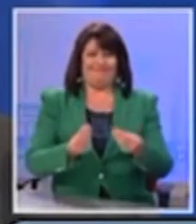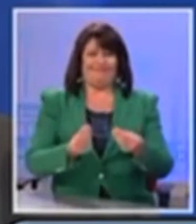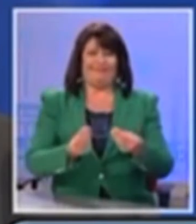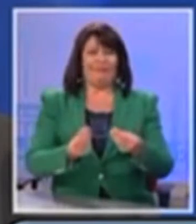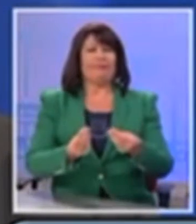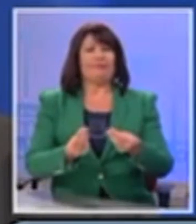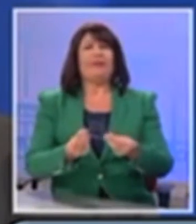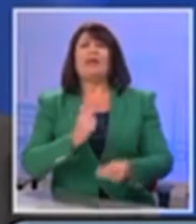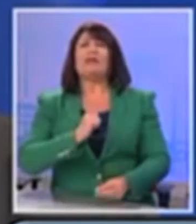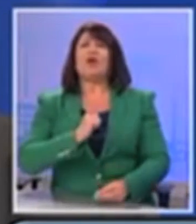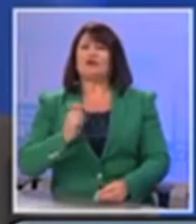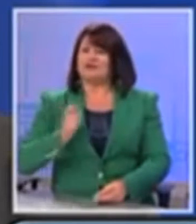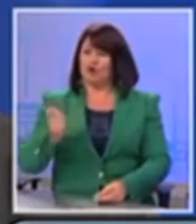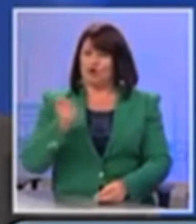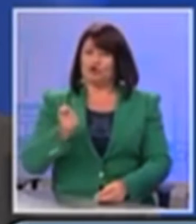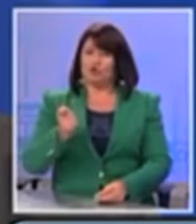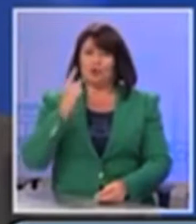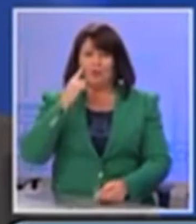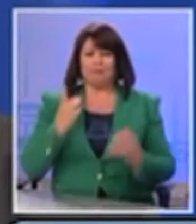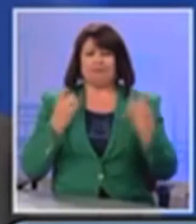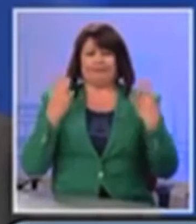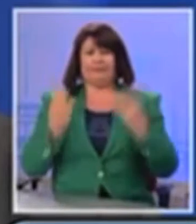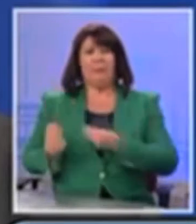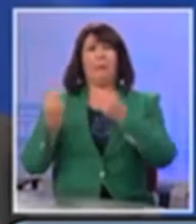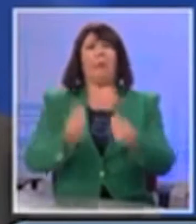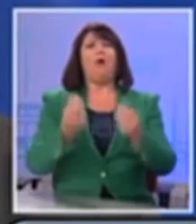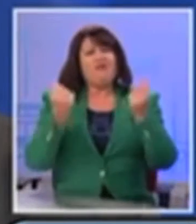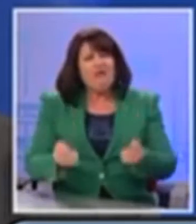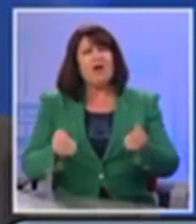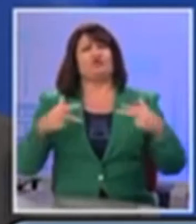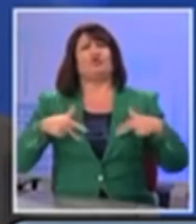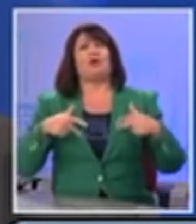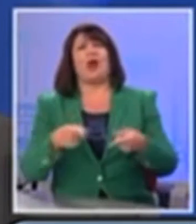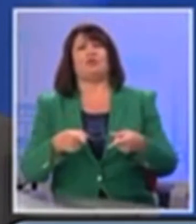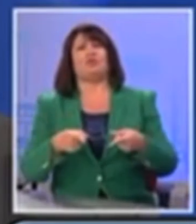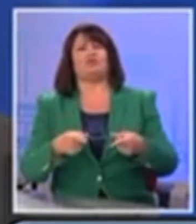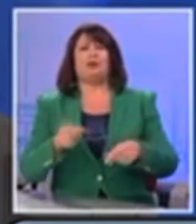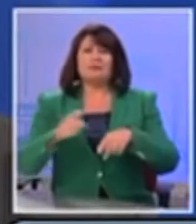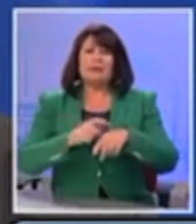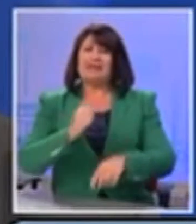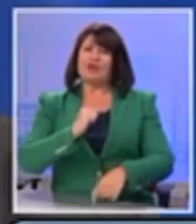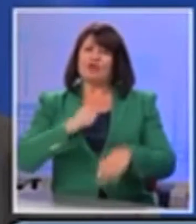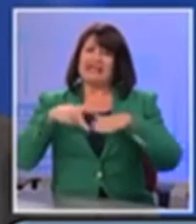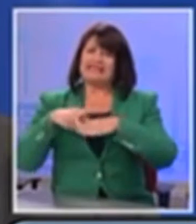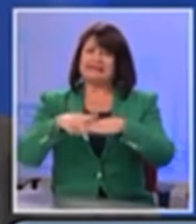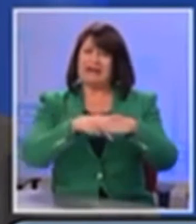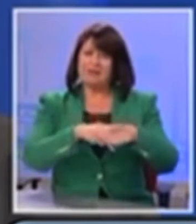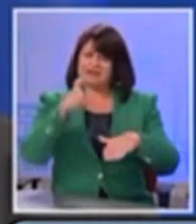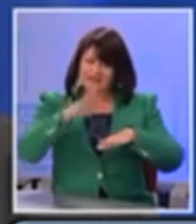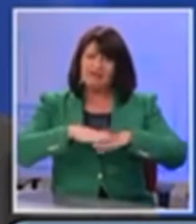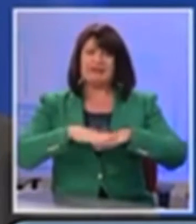par des banques privées responsables elles-mêmes de la crise financière et bancaire